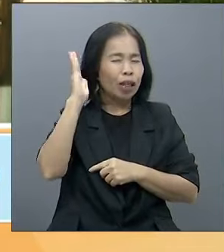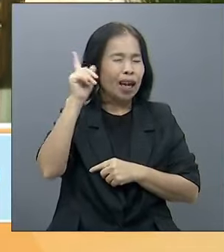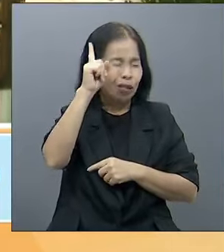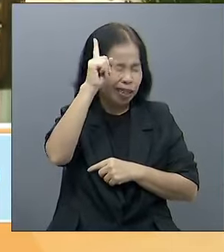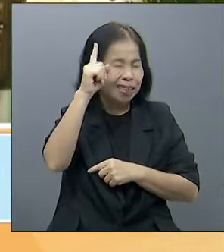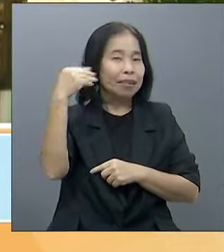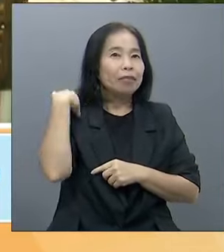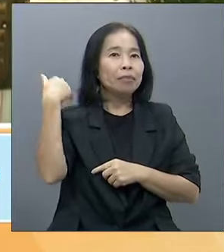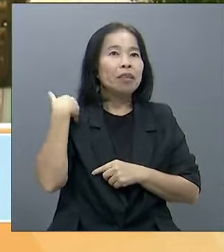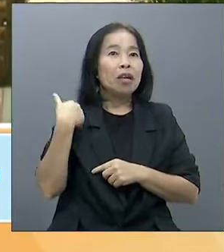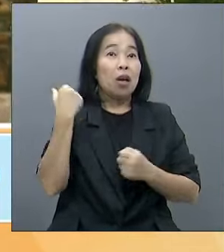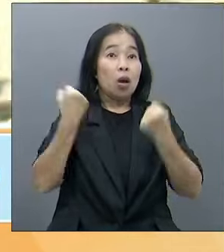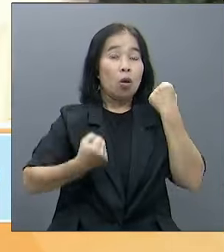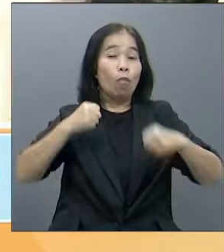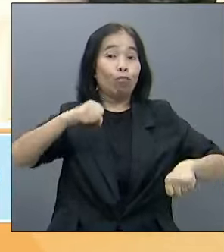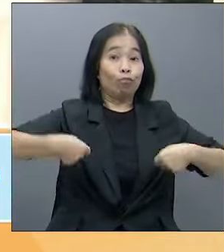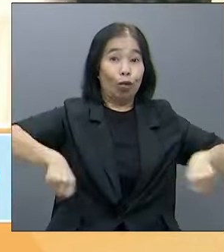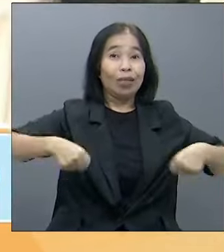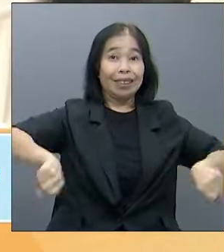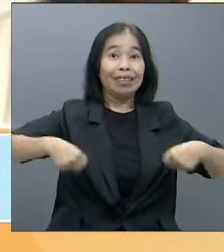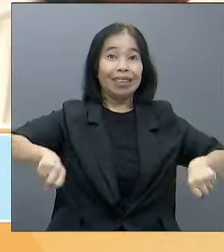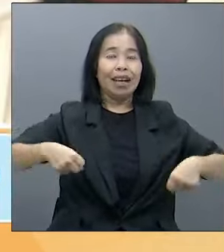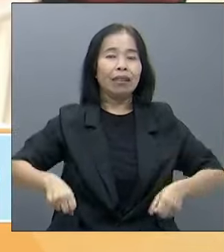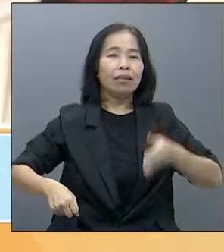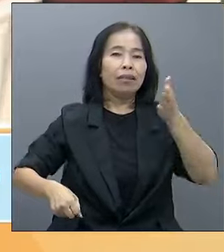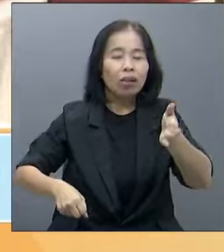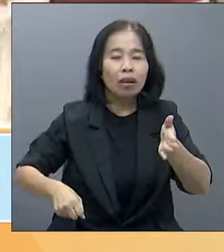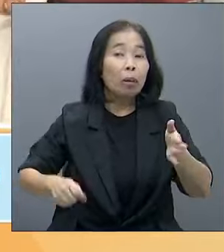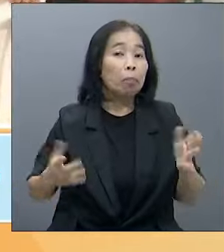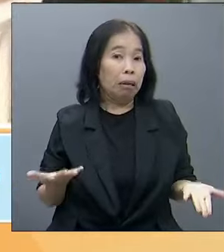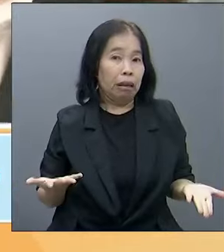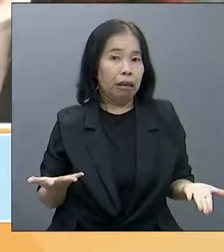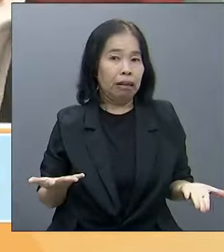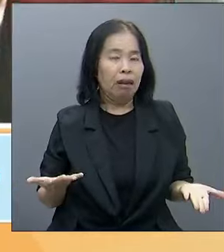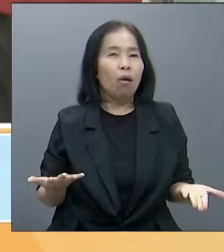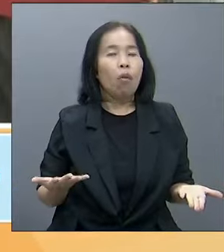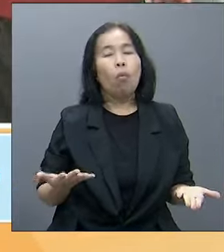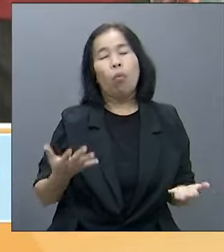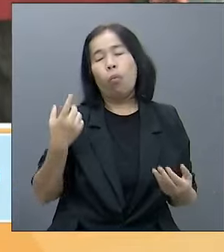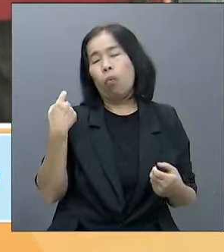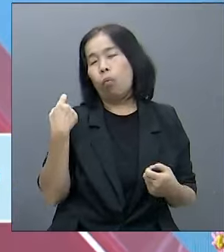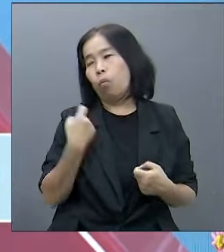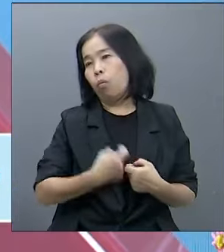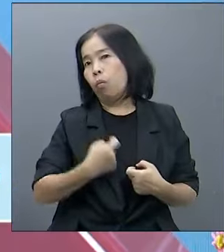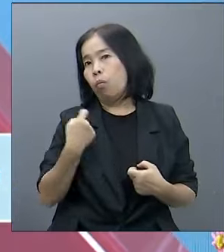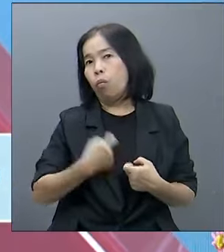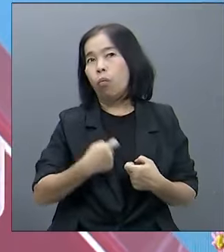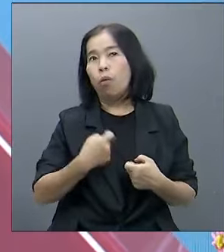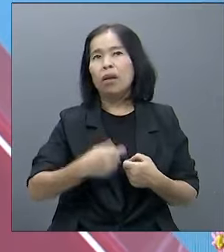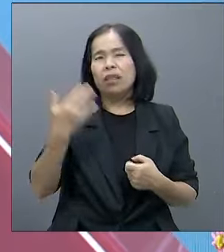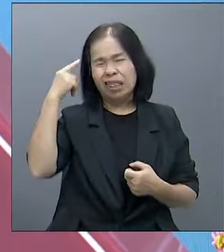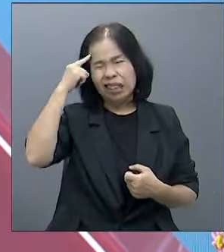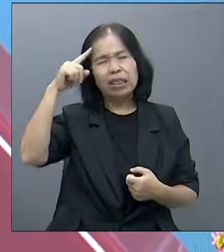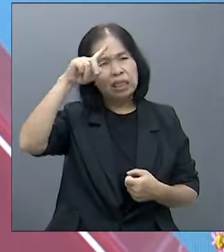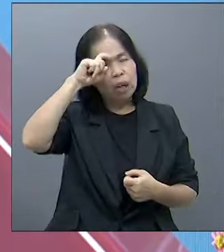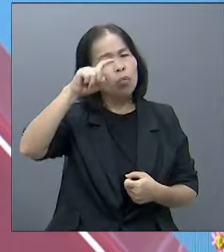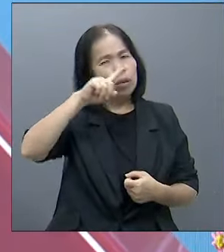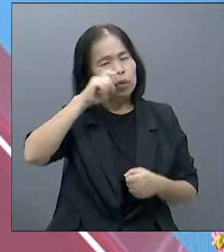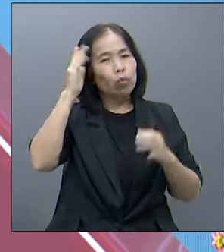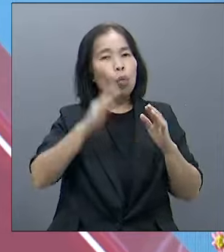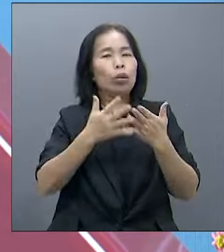ขนาดเอารถจักรยานยนต์ไปเป็นยังไงพี่ต๊อปเล่าบรรยากาศ เพราะว่าคือน่าจะเป็นเพราะวันเสาร์อาทิตย์ด้วยแหละคนก็เลยเ